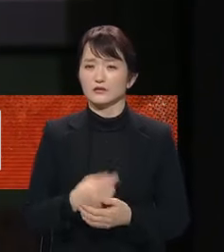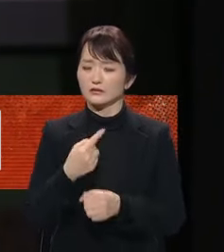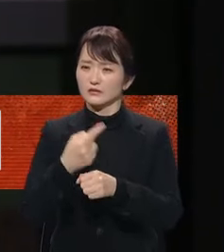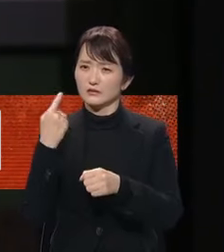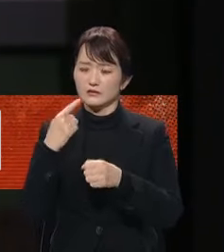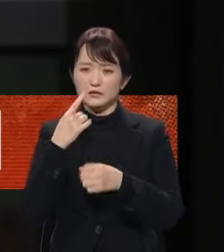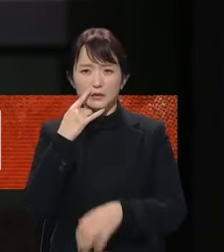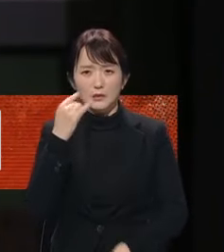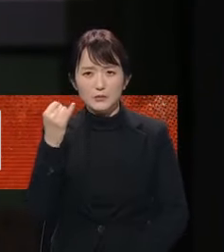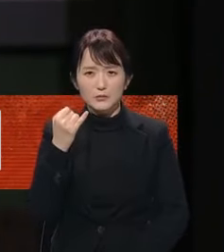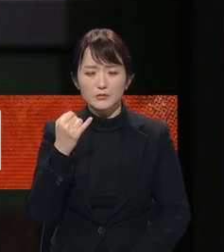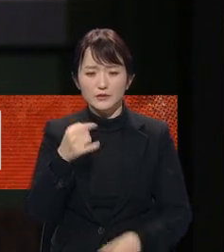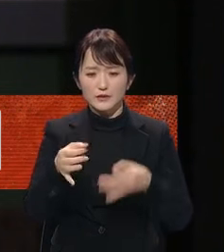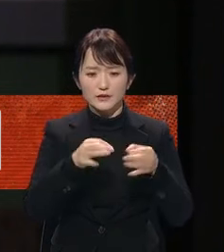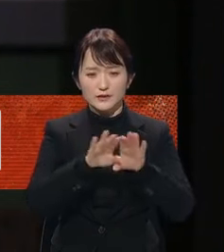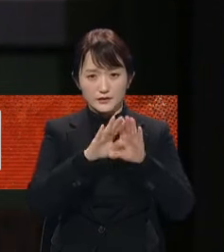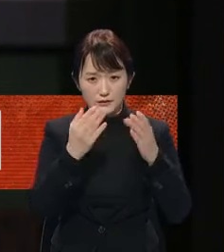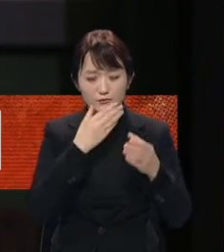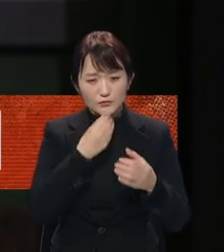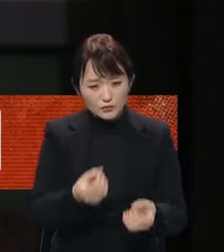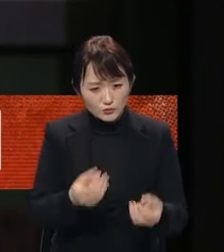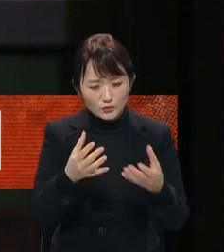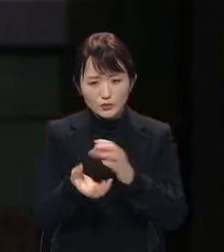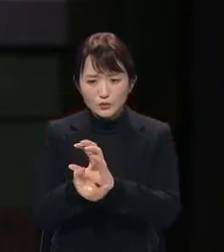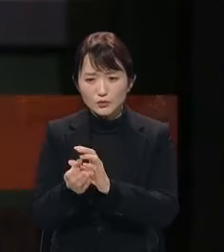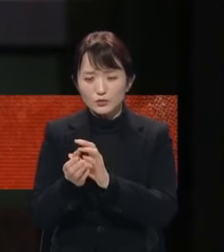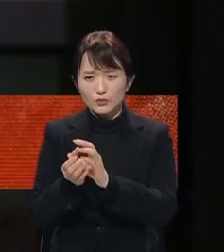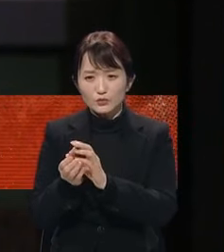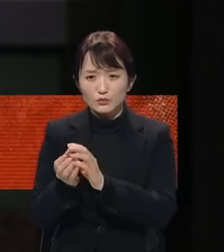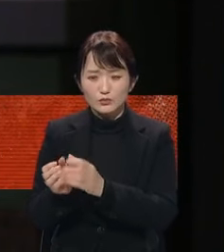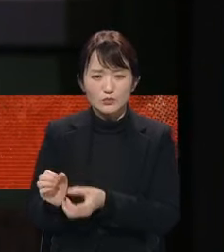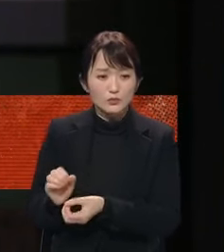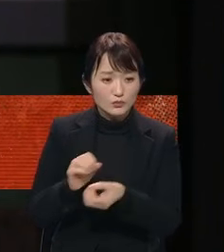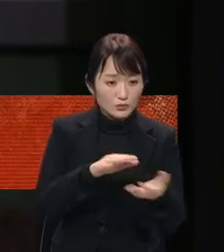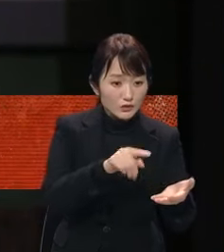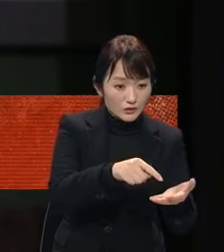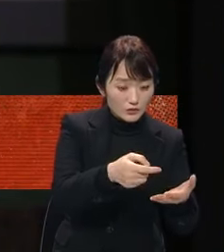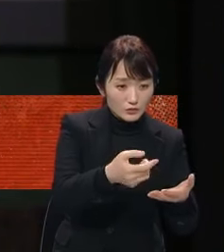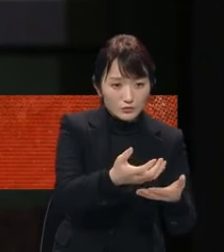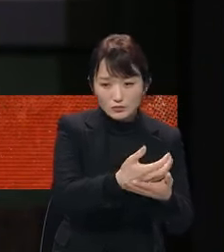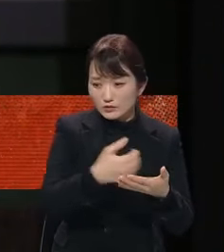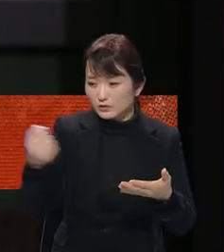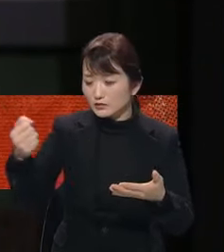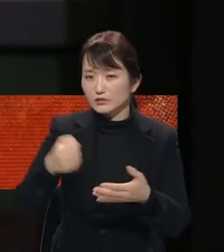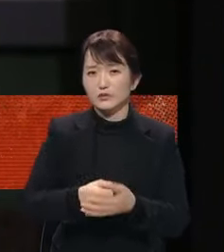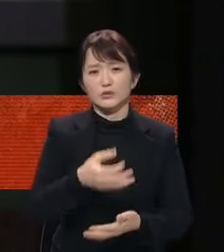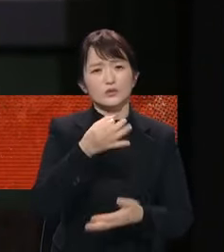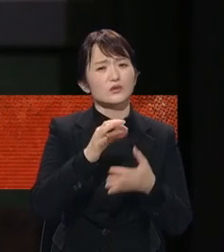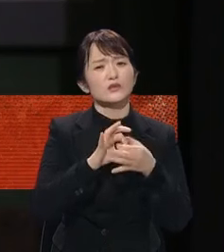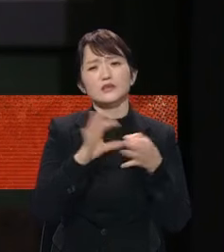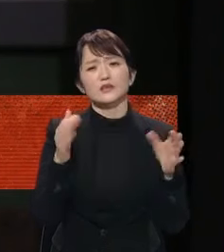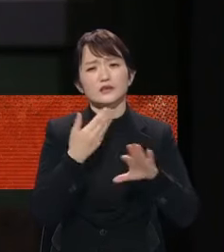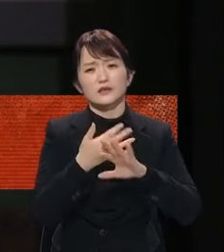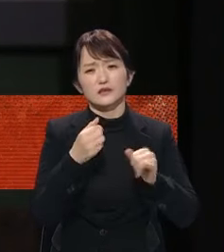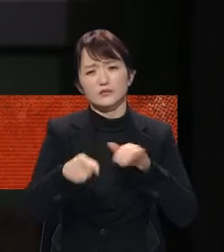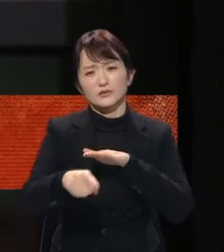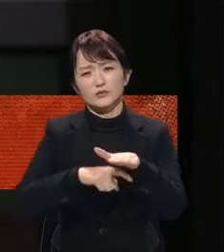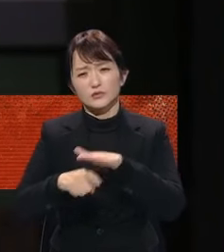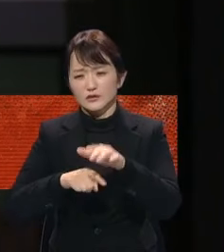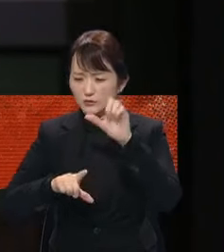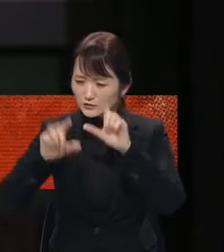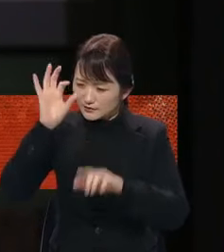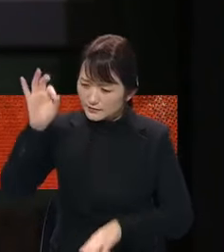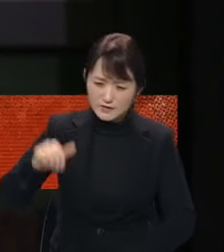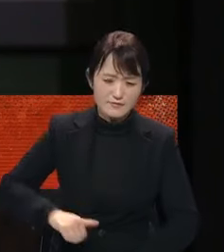그 어머니가 개업 축하 화분을 선물해 주셨었는데 이것도 도둑맞은 적이 있었다고 합니다. 금액을 떠나서 이렇게 타인의 물건 훔쳐가는 모습